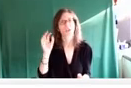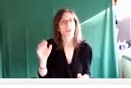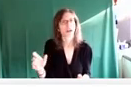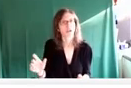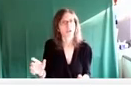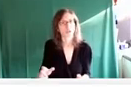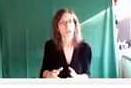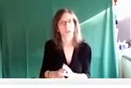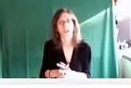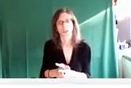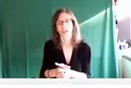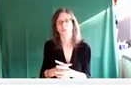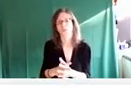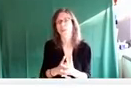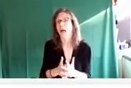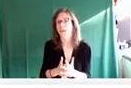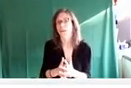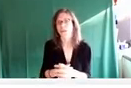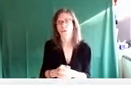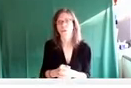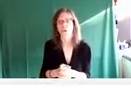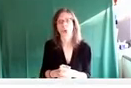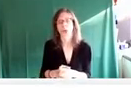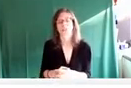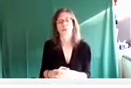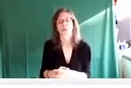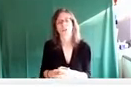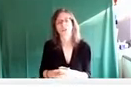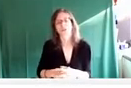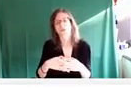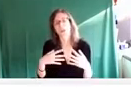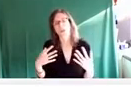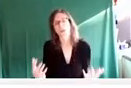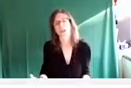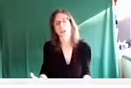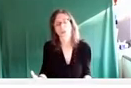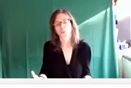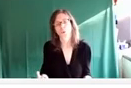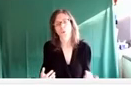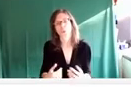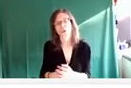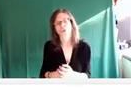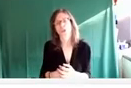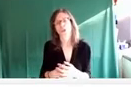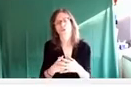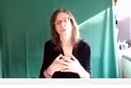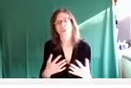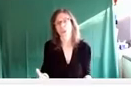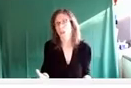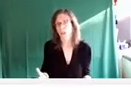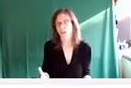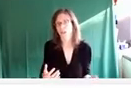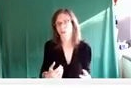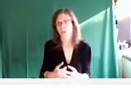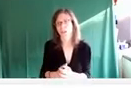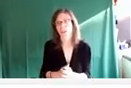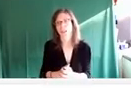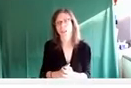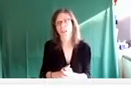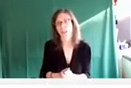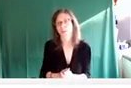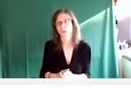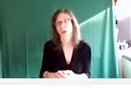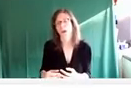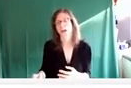de versionnage aussi, là, qui est minimal, là, si on veut. C'est sûr que si vous êtes impliqué dans des plus gros projets, dans du quantitatif, dans